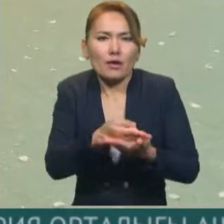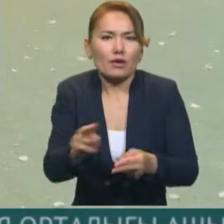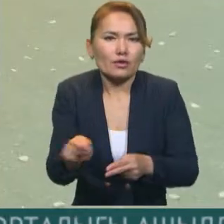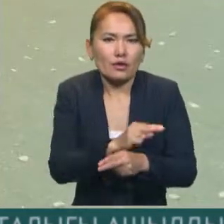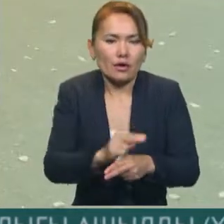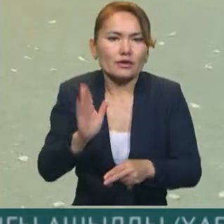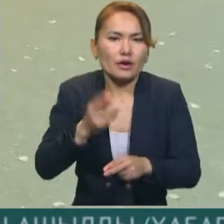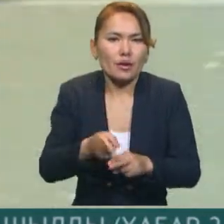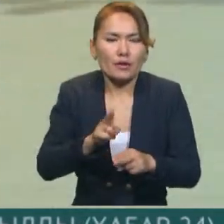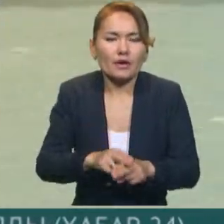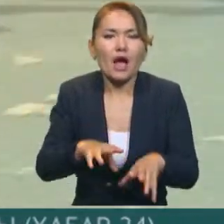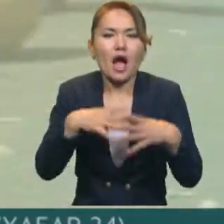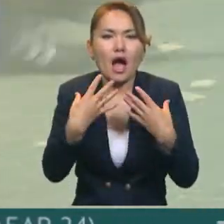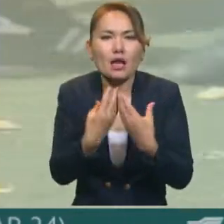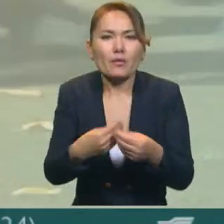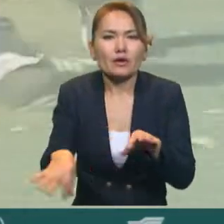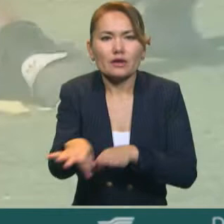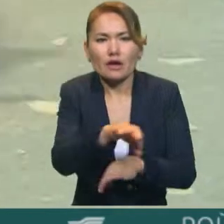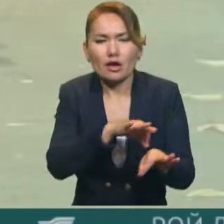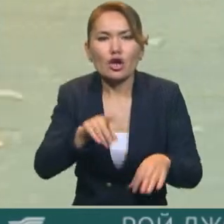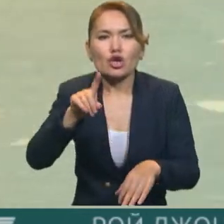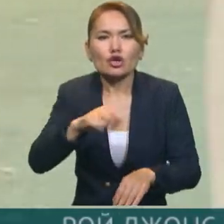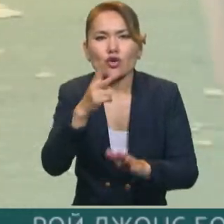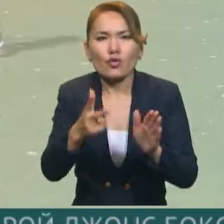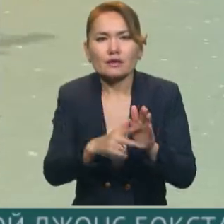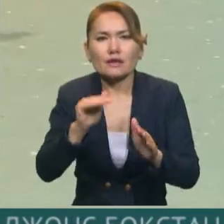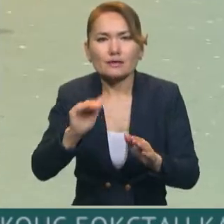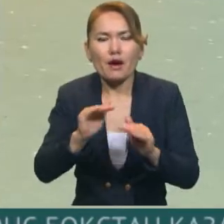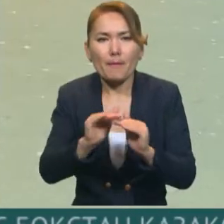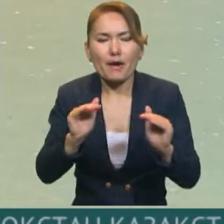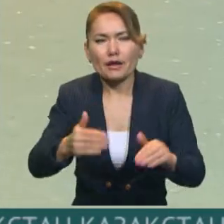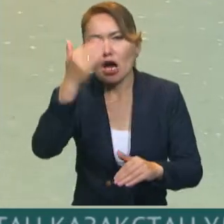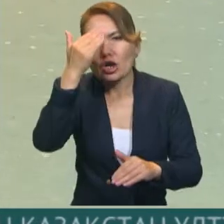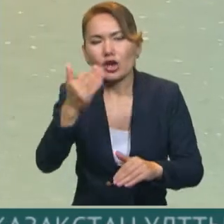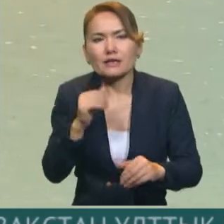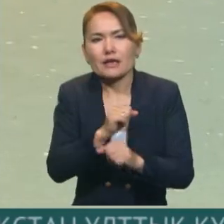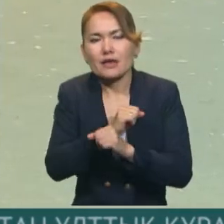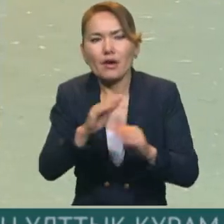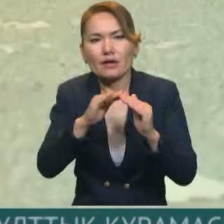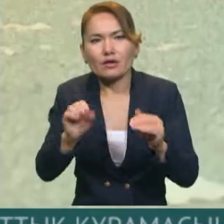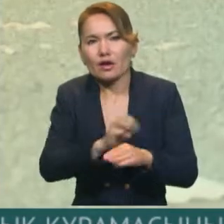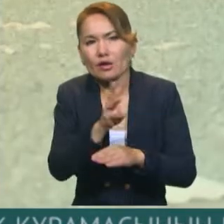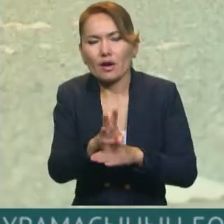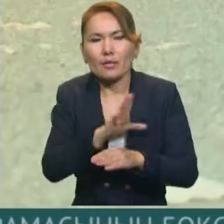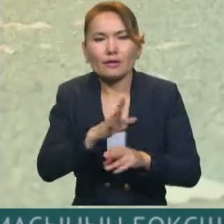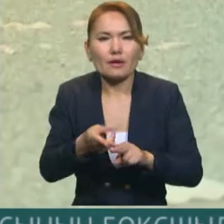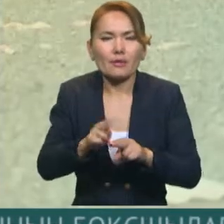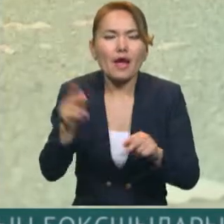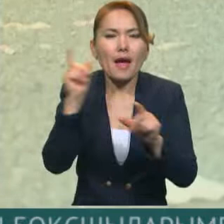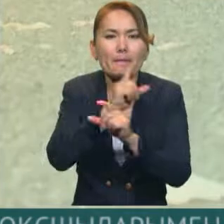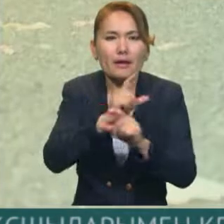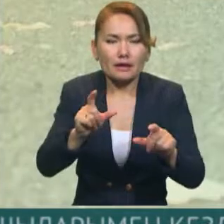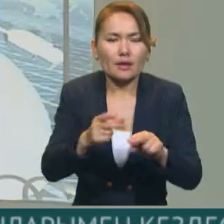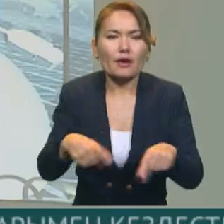болды. Одан бөлек әлеуметтік жоба аясында 118 мың бала жазғы демалыспен қамтылды. Облыстағы бірнеше мектепке балалар